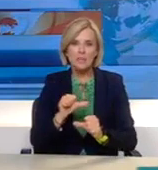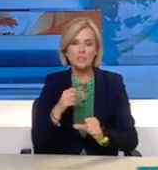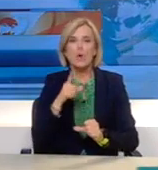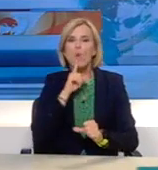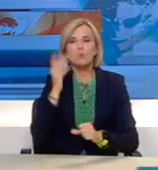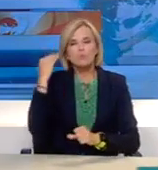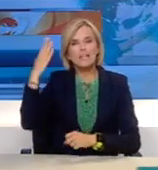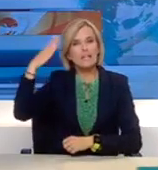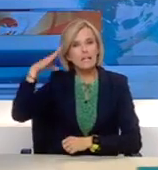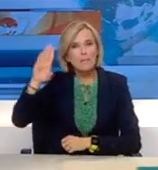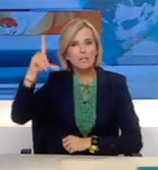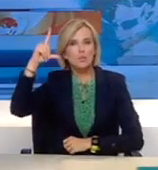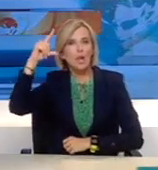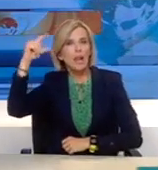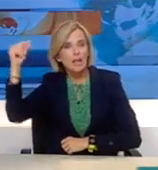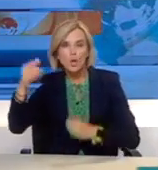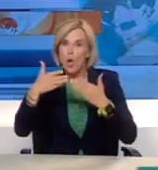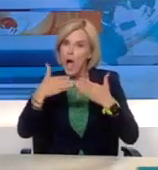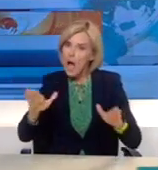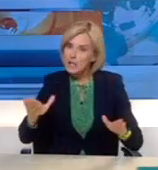έχουν γίνει και τις άρσεις των μέτρων.